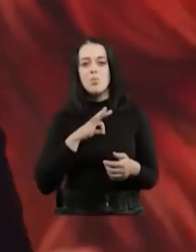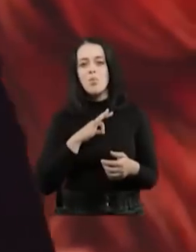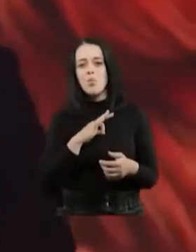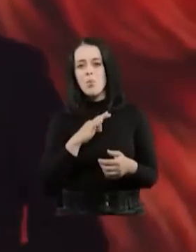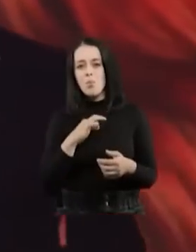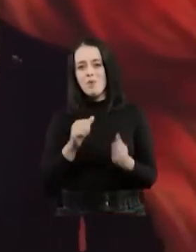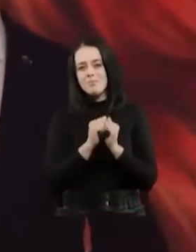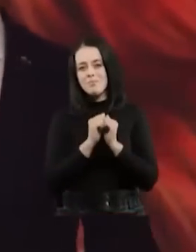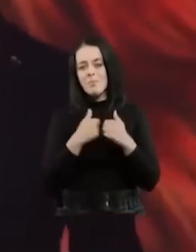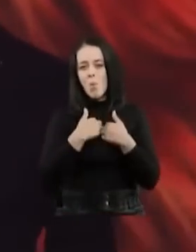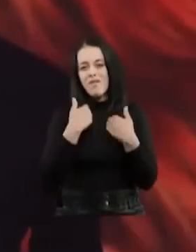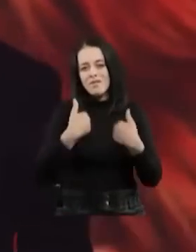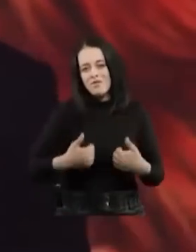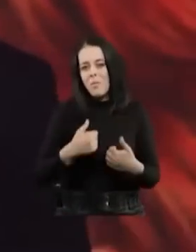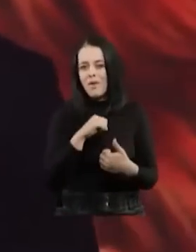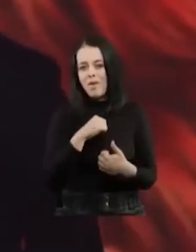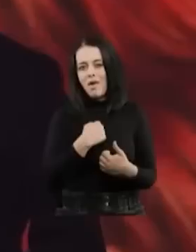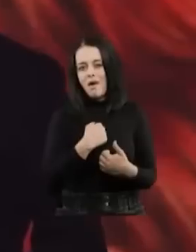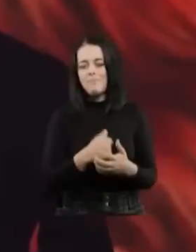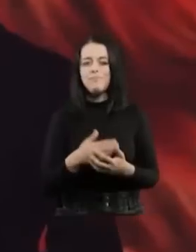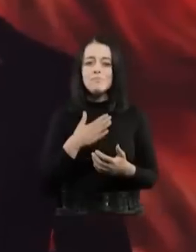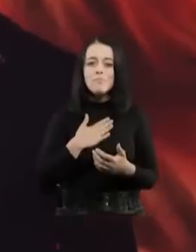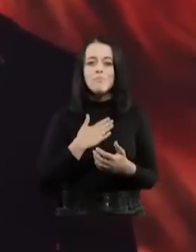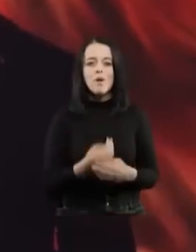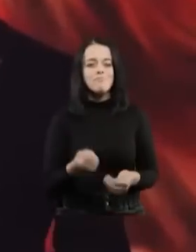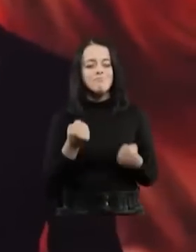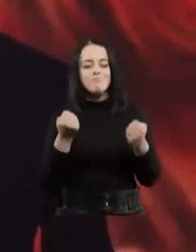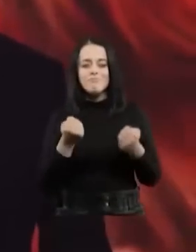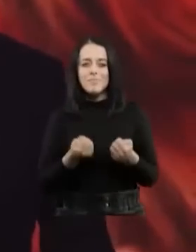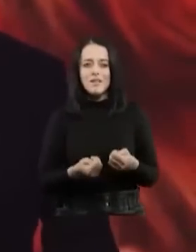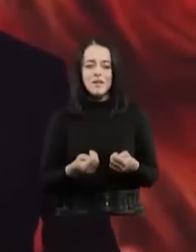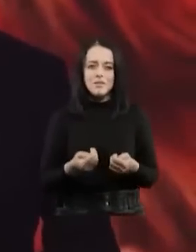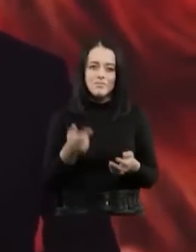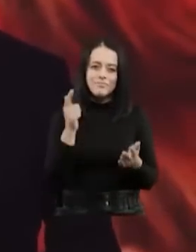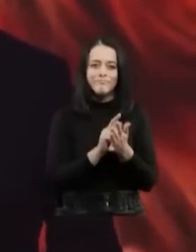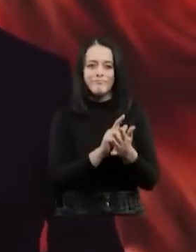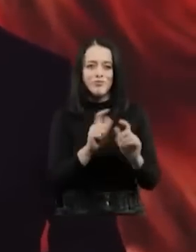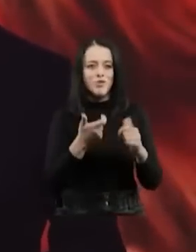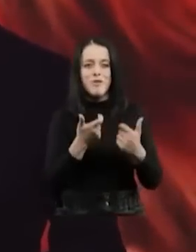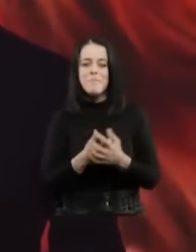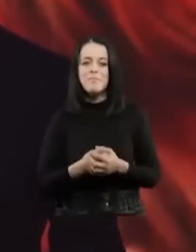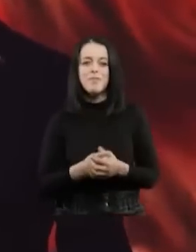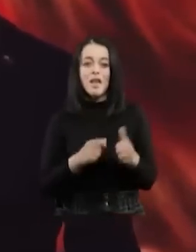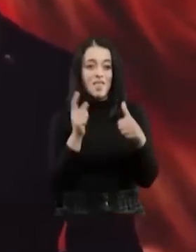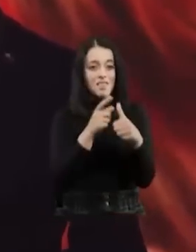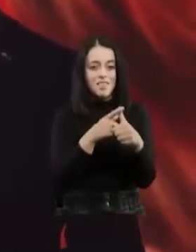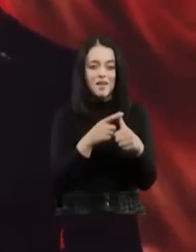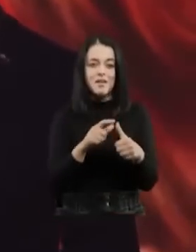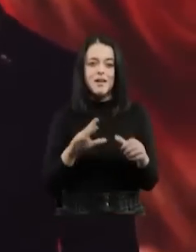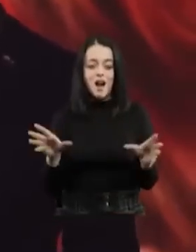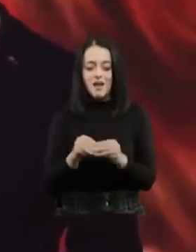przyjętego zadania i z taką niechęcią zresztą, to jest zablokowanie i zatrzymanie polskich interesów w Unii